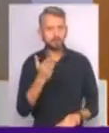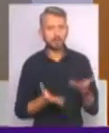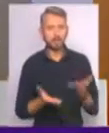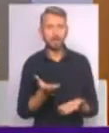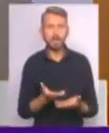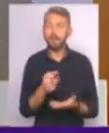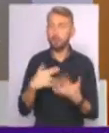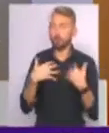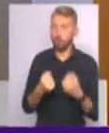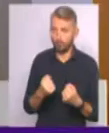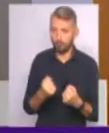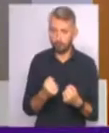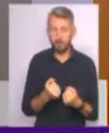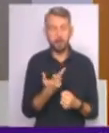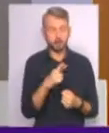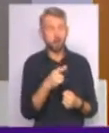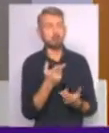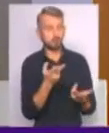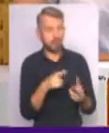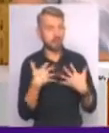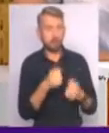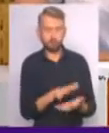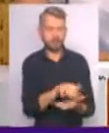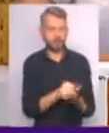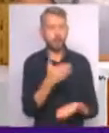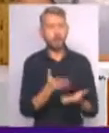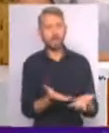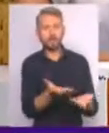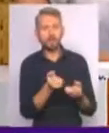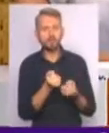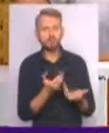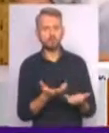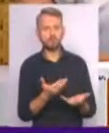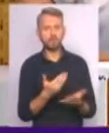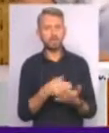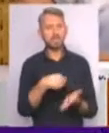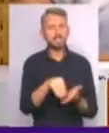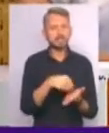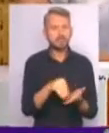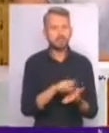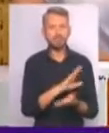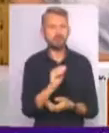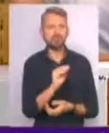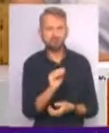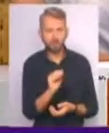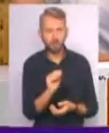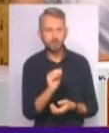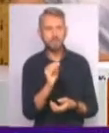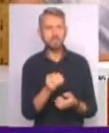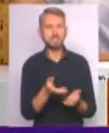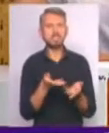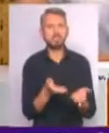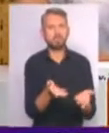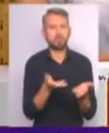для возьмем... здоровья, не для, для смаку, здоровья, для здоровья, конечно, так. Да. Если же мы возьмем, пожалуйста, ту же, скажем, свинину нежирную и запечем ее в